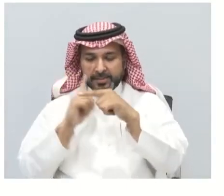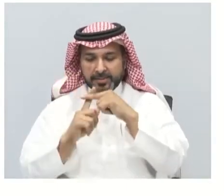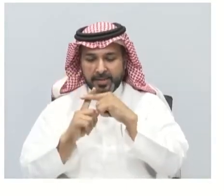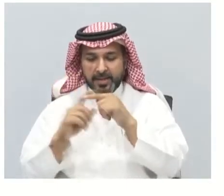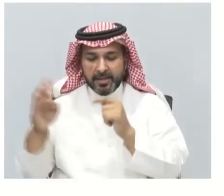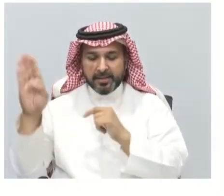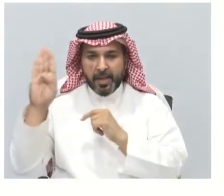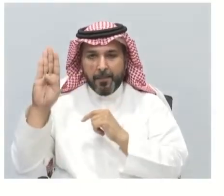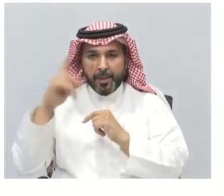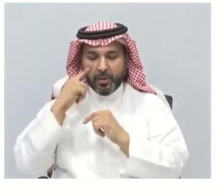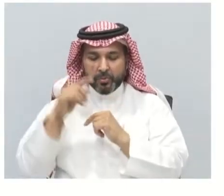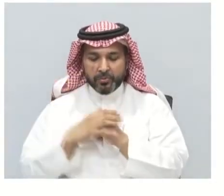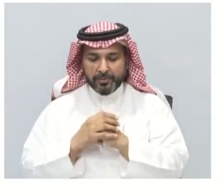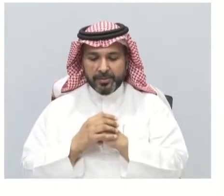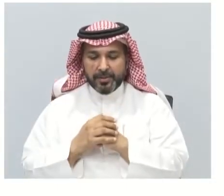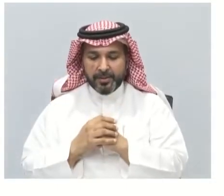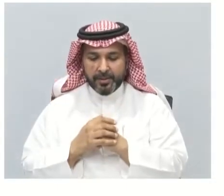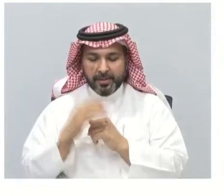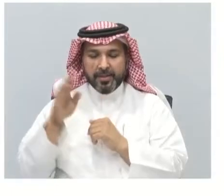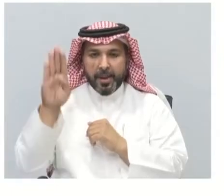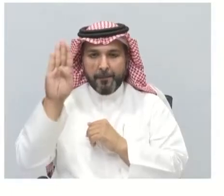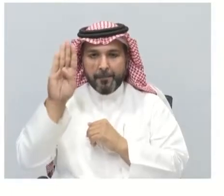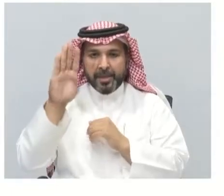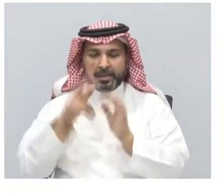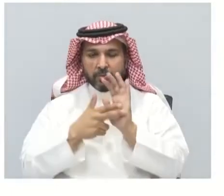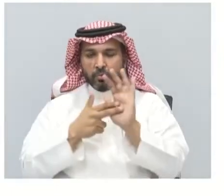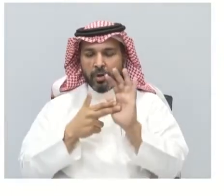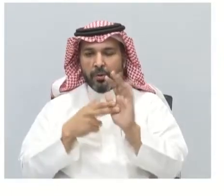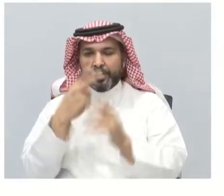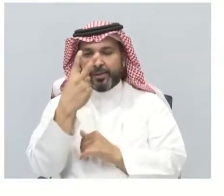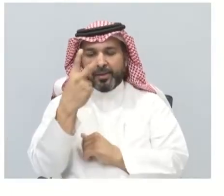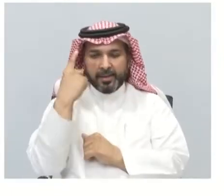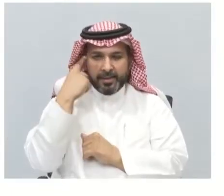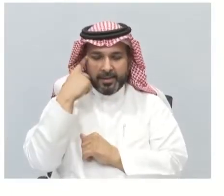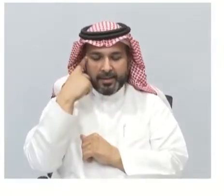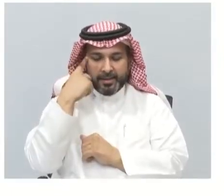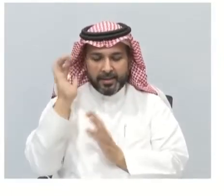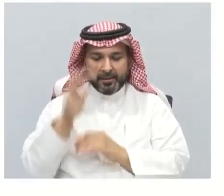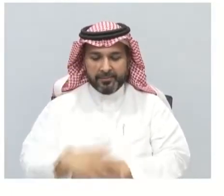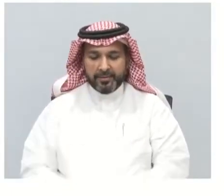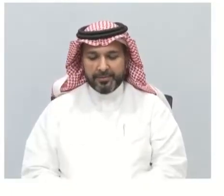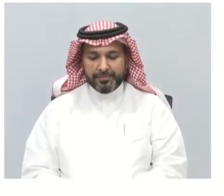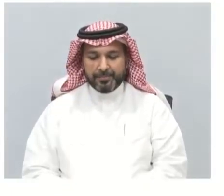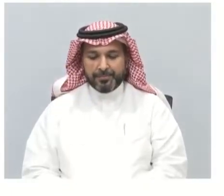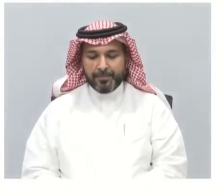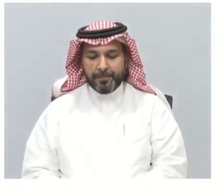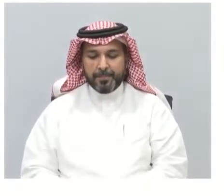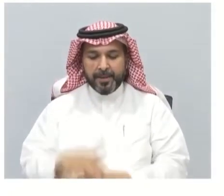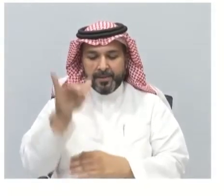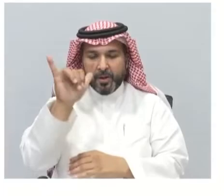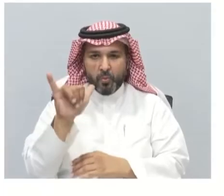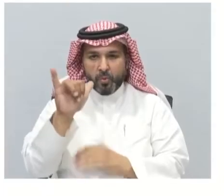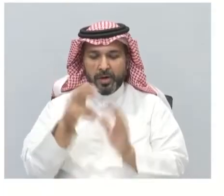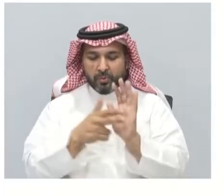للعمودية وبالتالي هذه قيمه البي اذا معادله المستقيم دبليو هي ايش وا يساوي